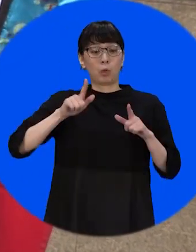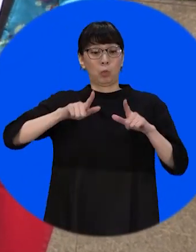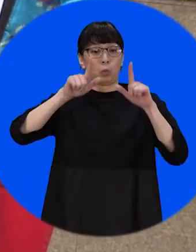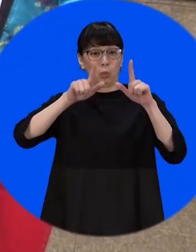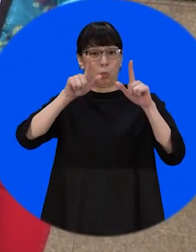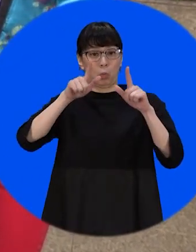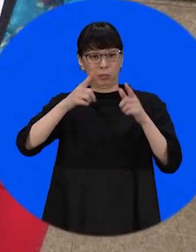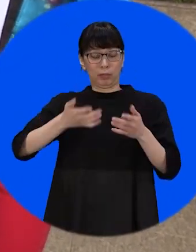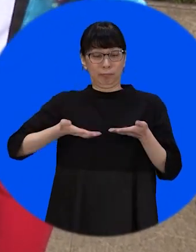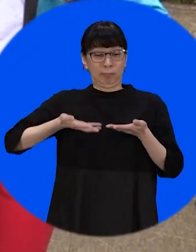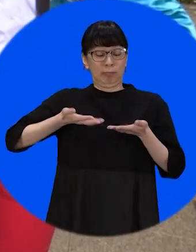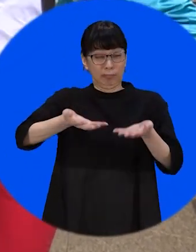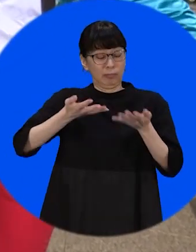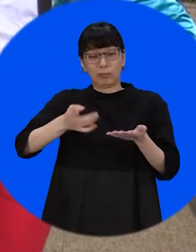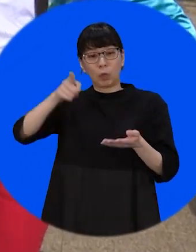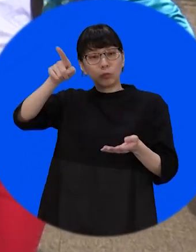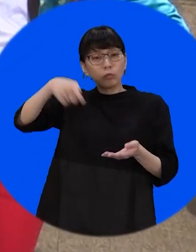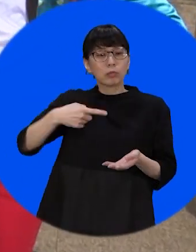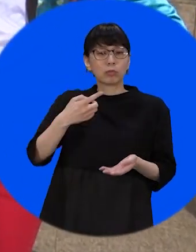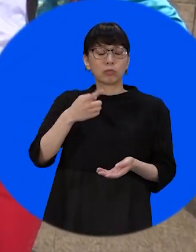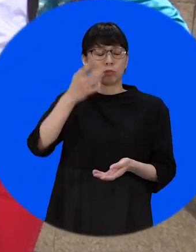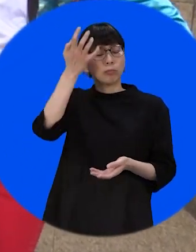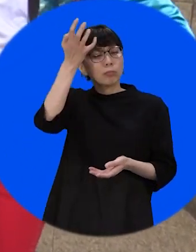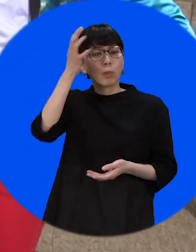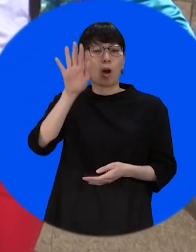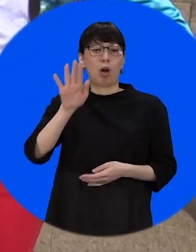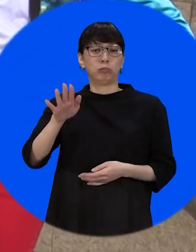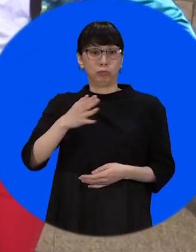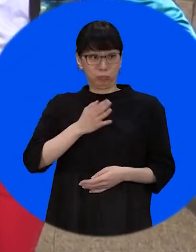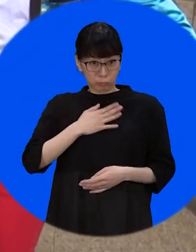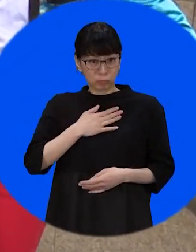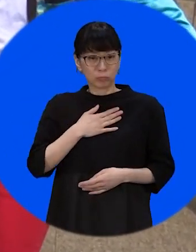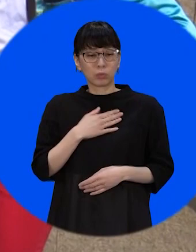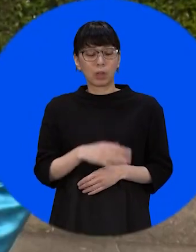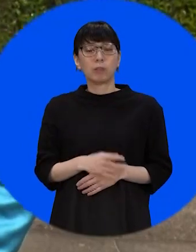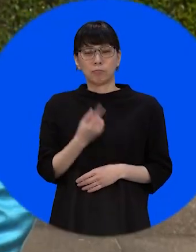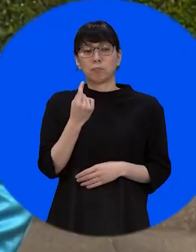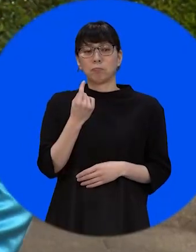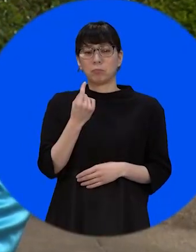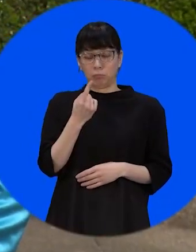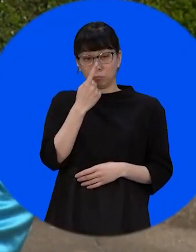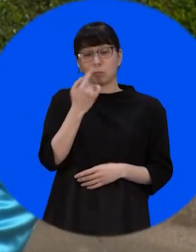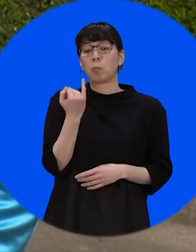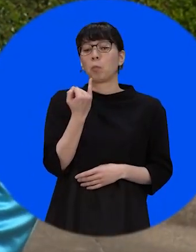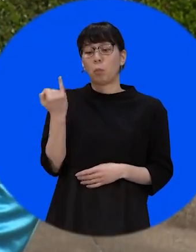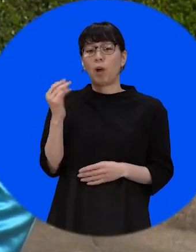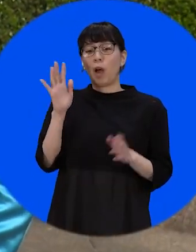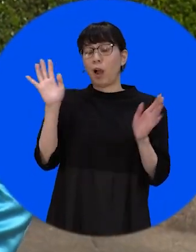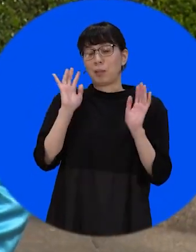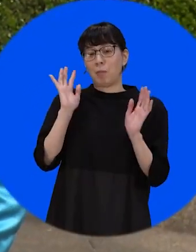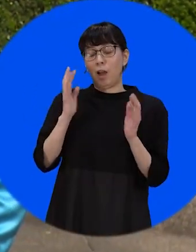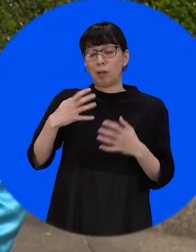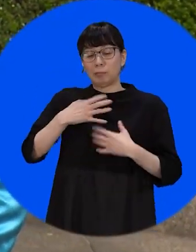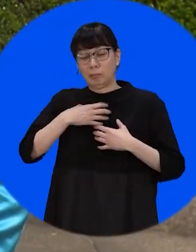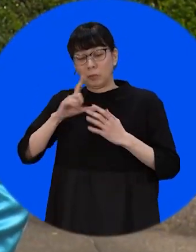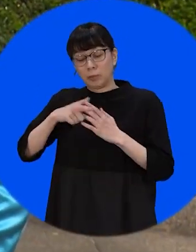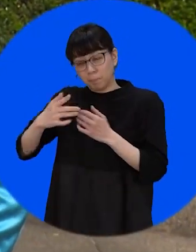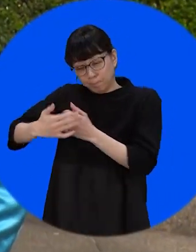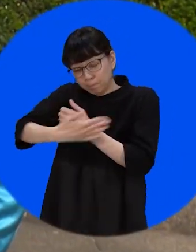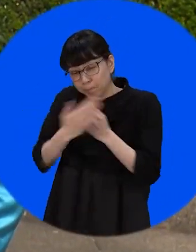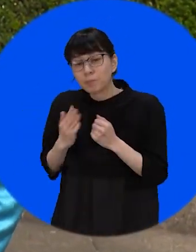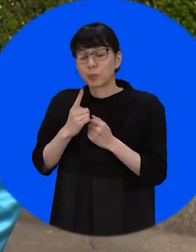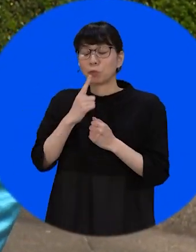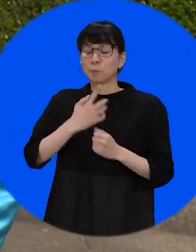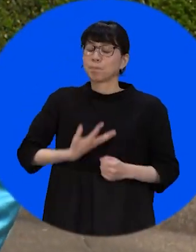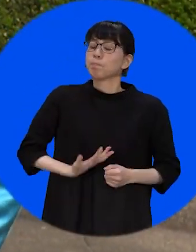でかなりの高い確率で地震が起きるって言われてるみたいなんですよ。 ショッキングね。ワイフとベイビーが危険な目にあっても、俺が